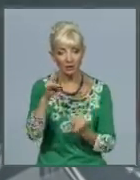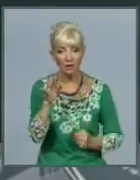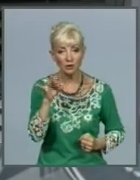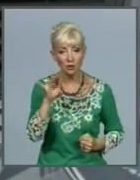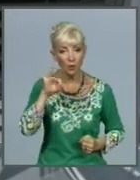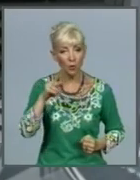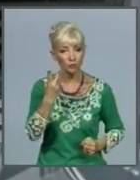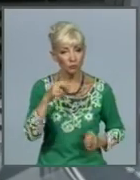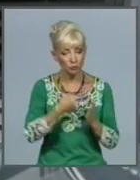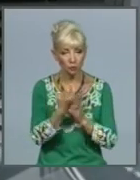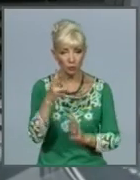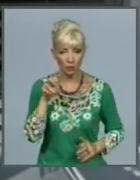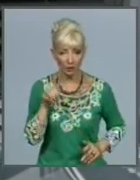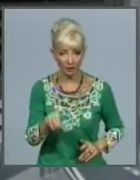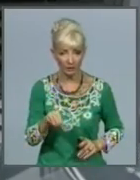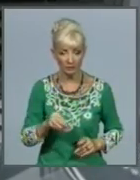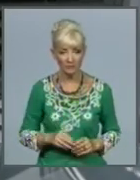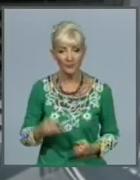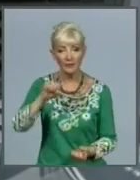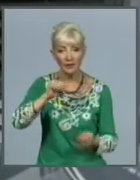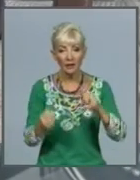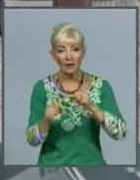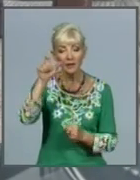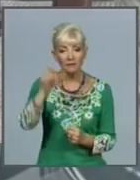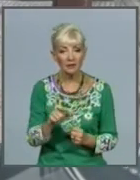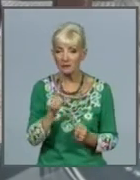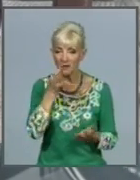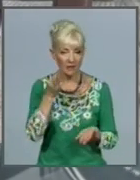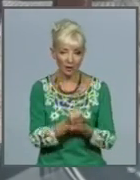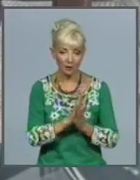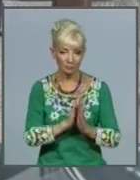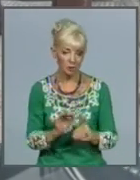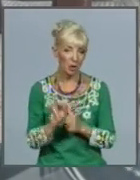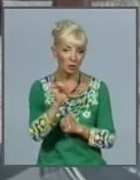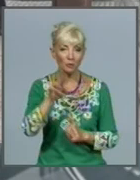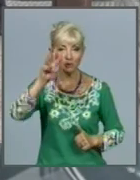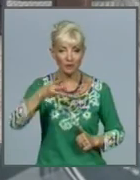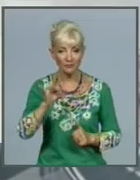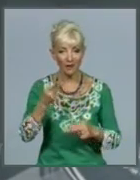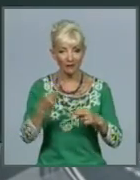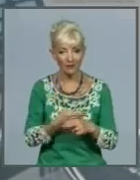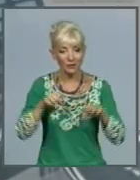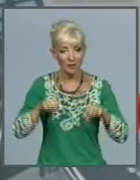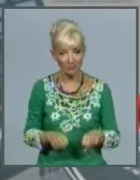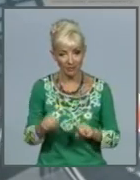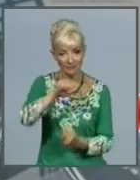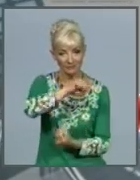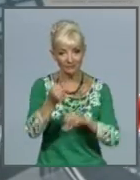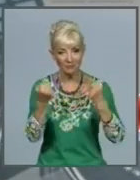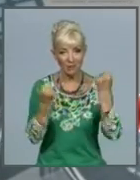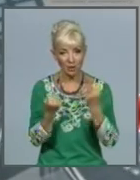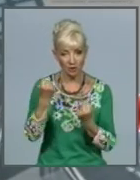2 до 3 років. Водії не нестимуть відповідальності, крім штрафу та позбавлення права керування автомобілем.